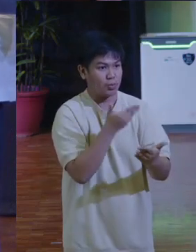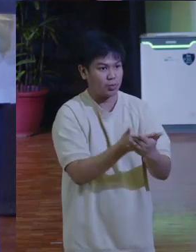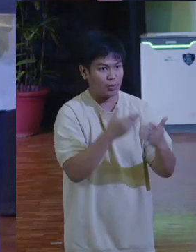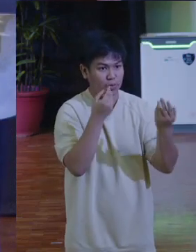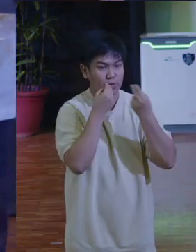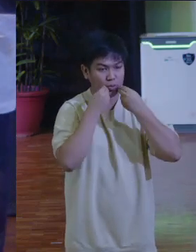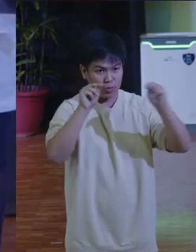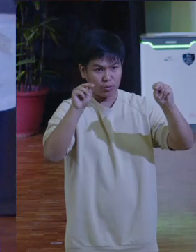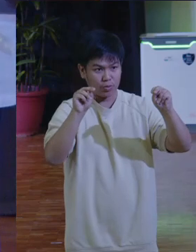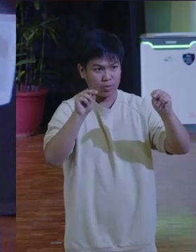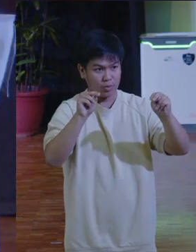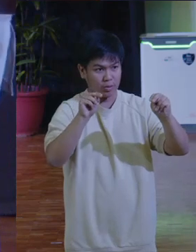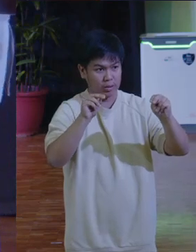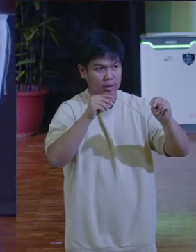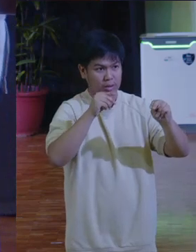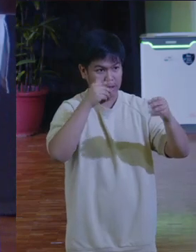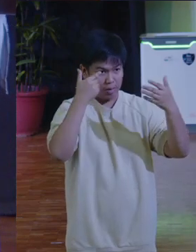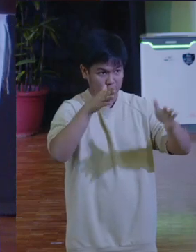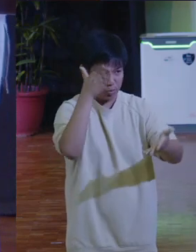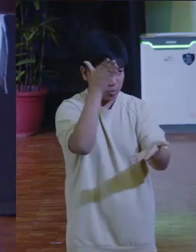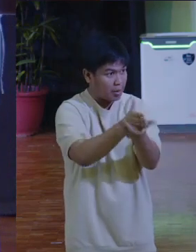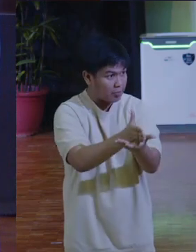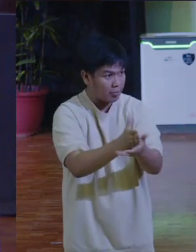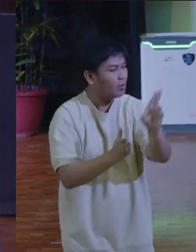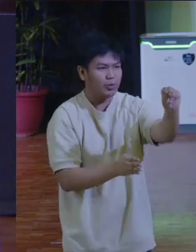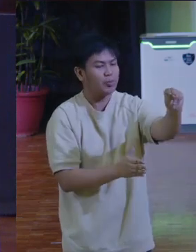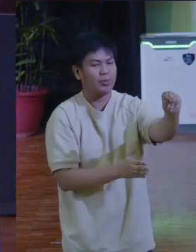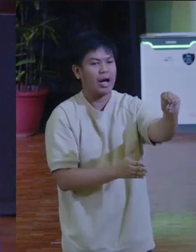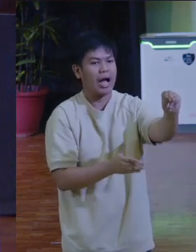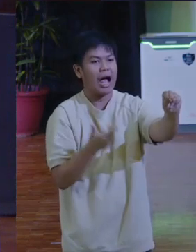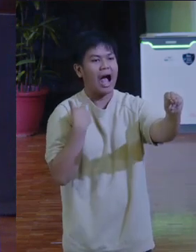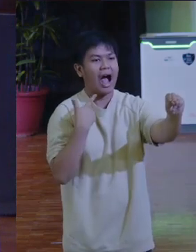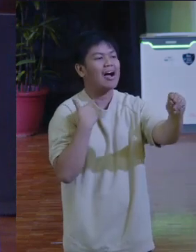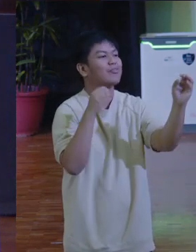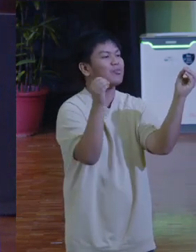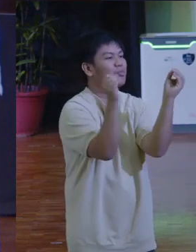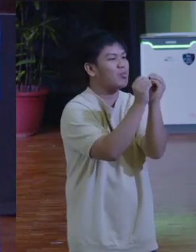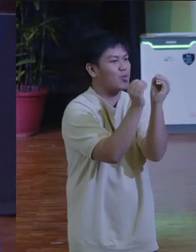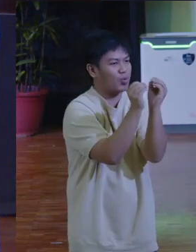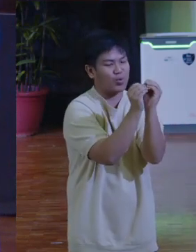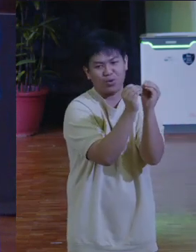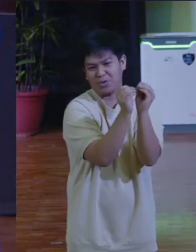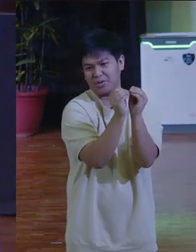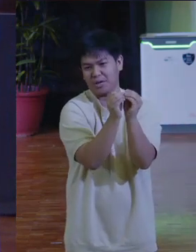Semicolon. Ano ibig sabihin ng semicolon? Merong mga detalyeng susunod.